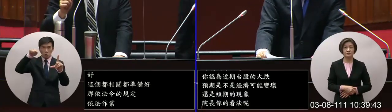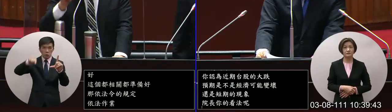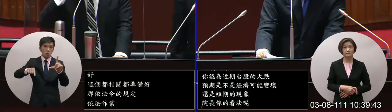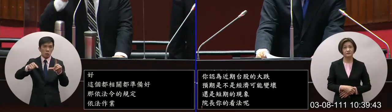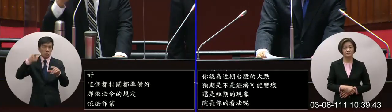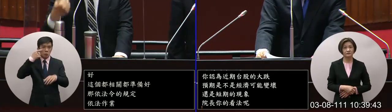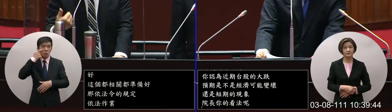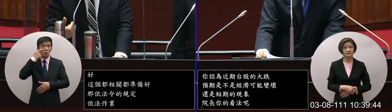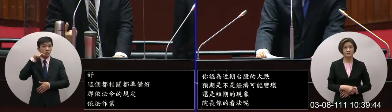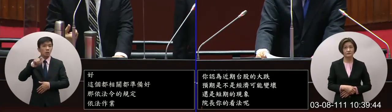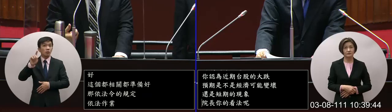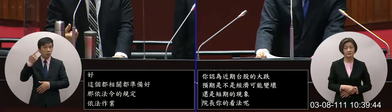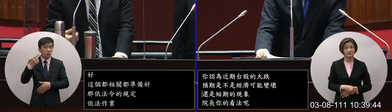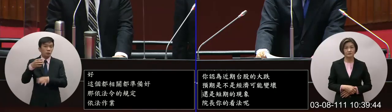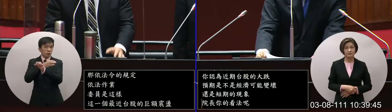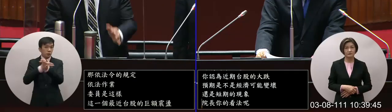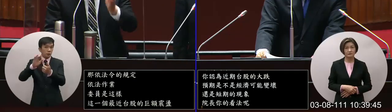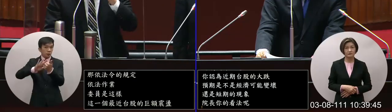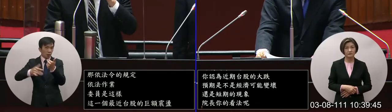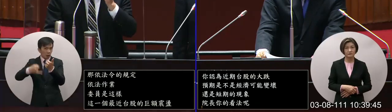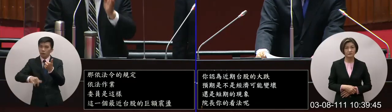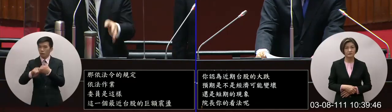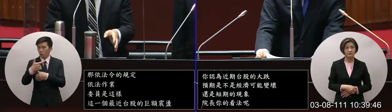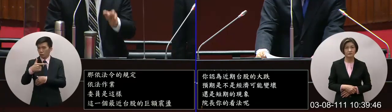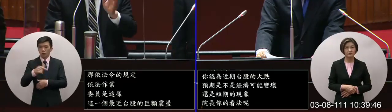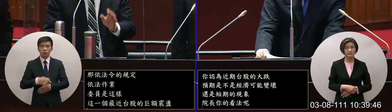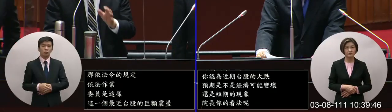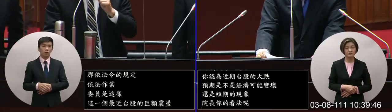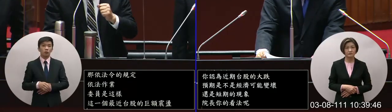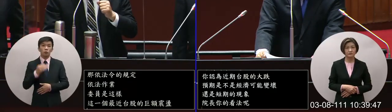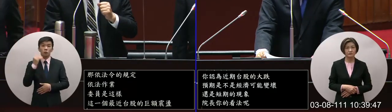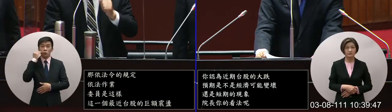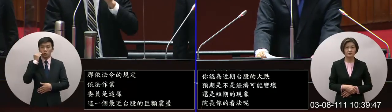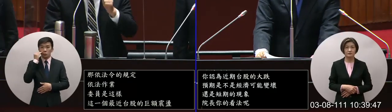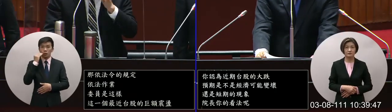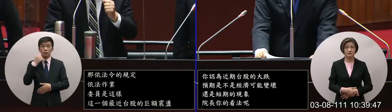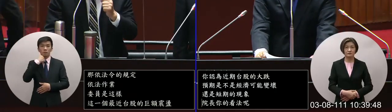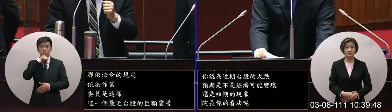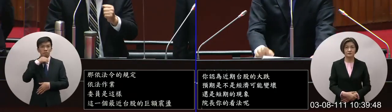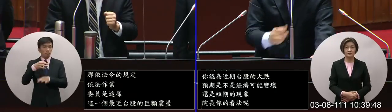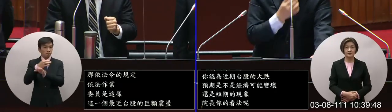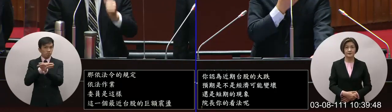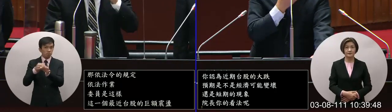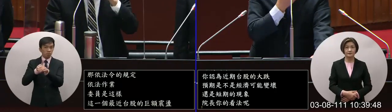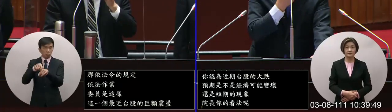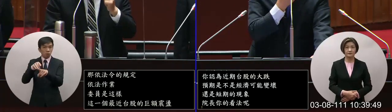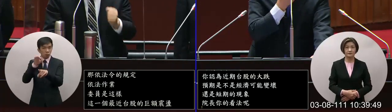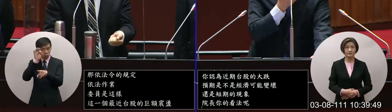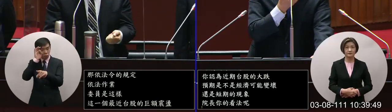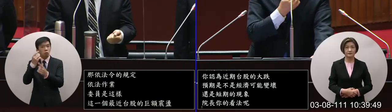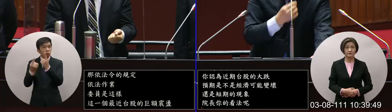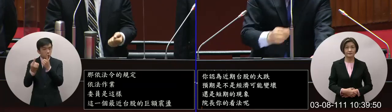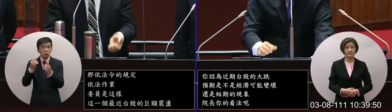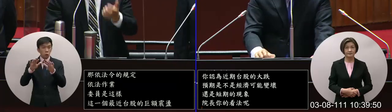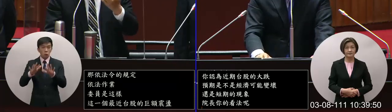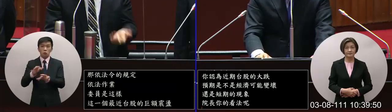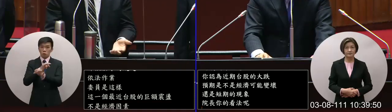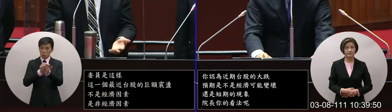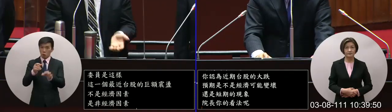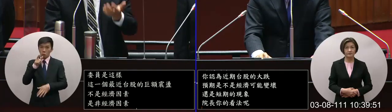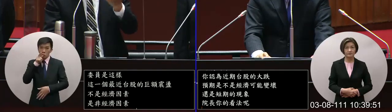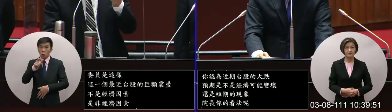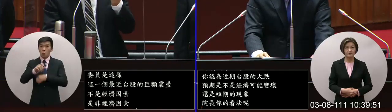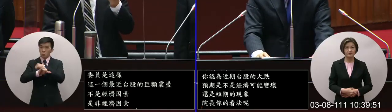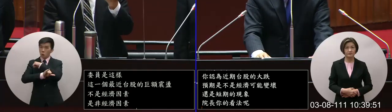济因素，是非经济因素。那如果以经济面来看，台湾经济基本面是很好的，包